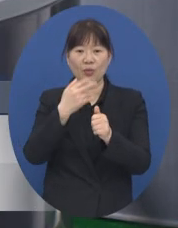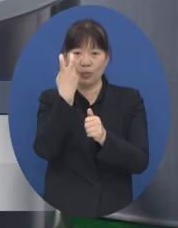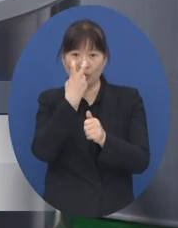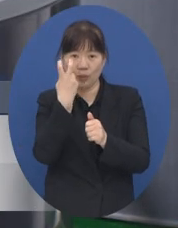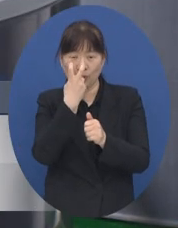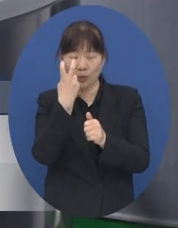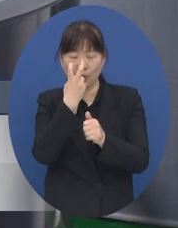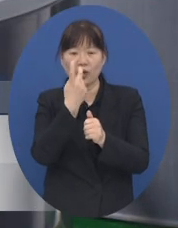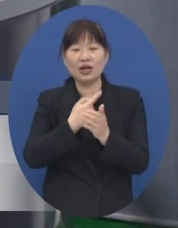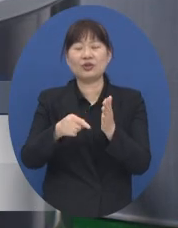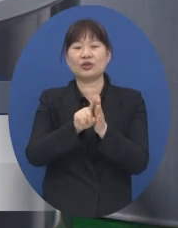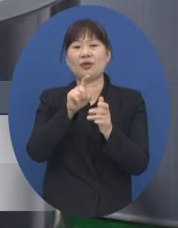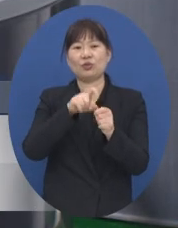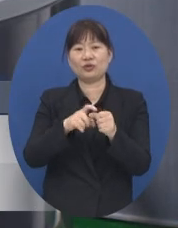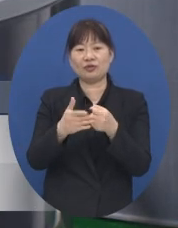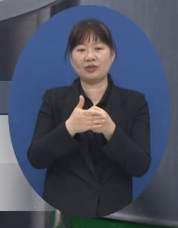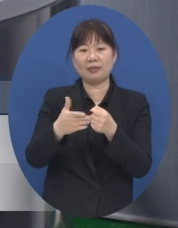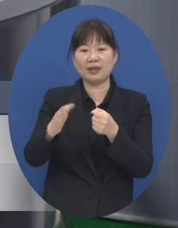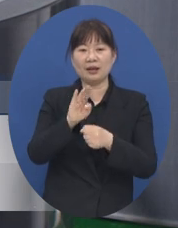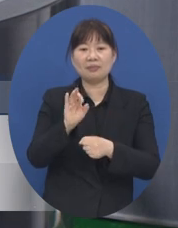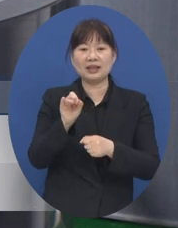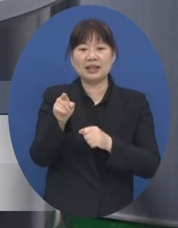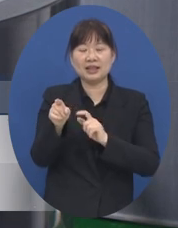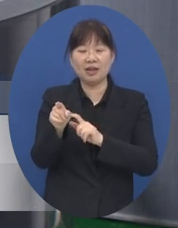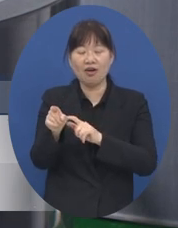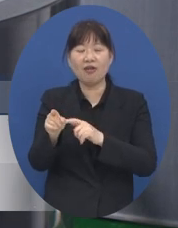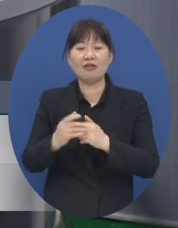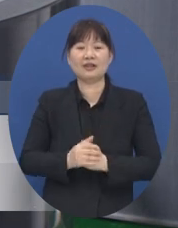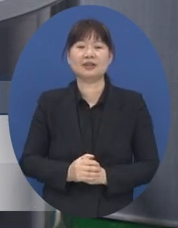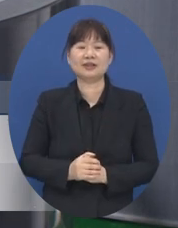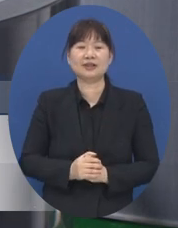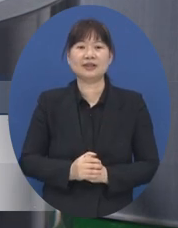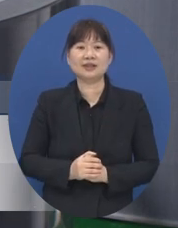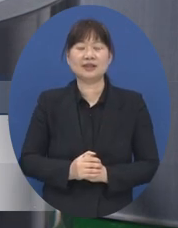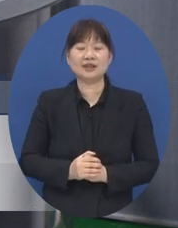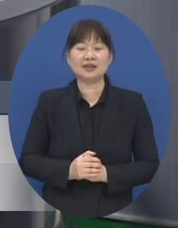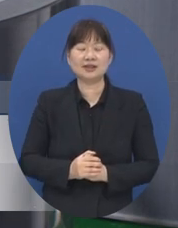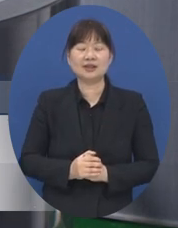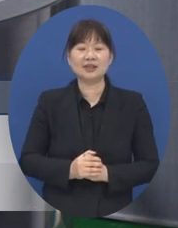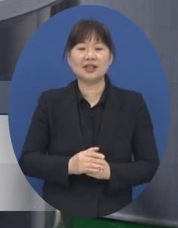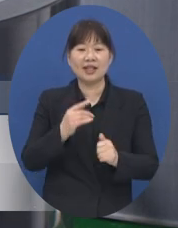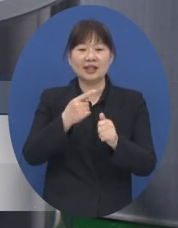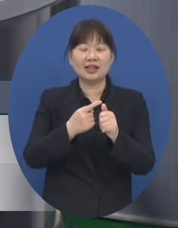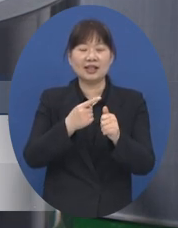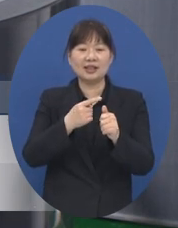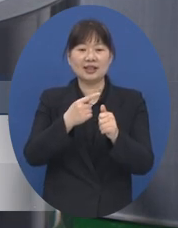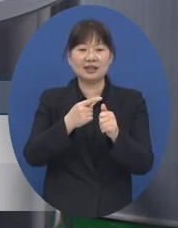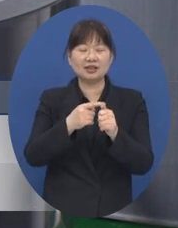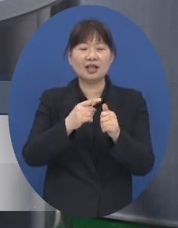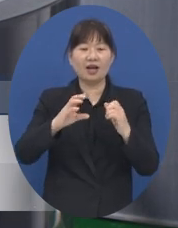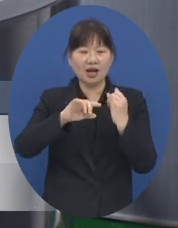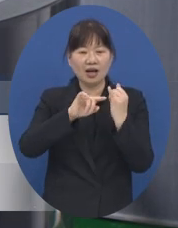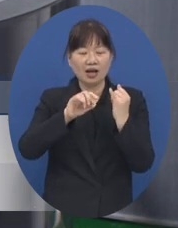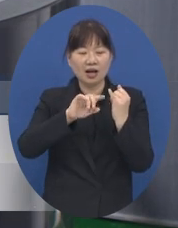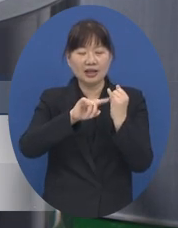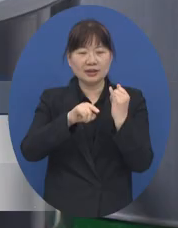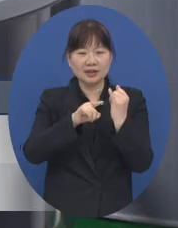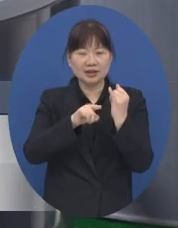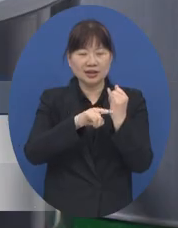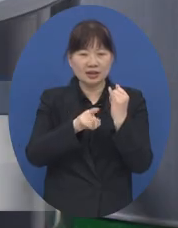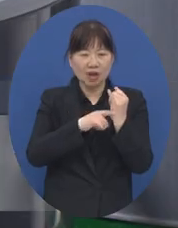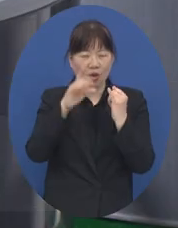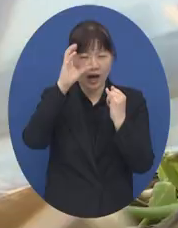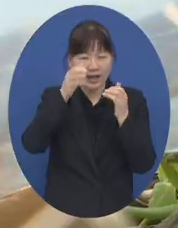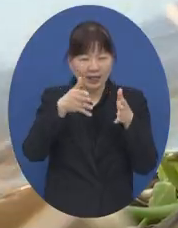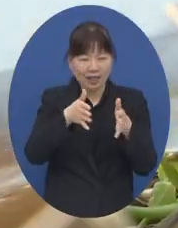내수면 개선을 위해서 이 빙어를 자원조성을 통해서 개체수를 늘리고 또 소득을 늘리기 위해서